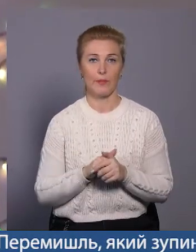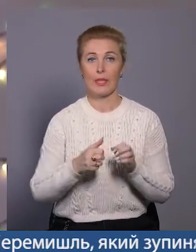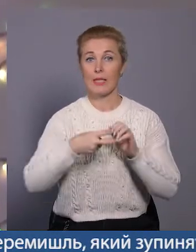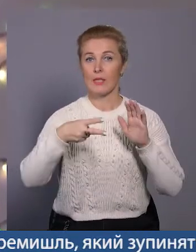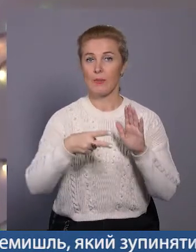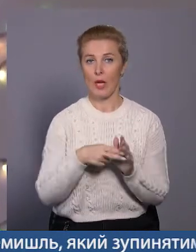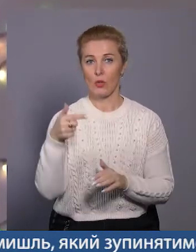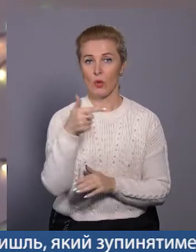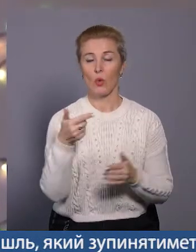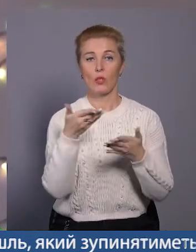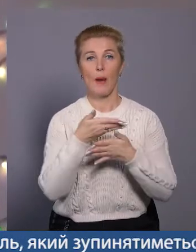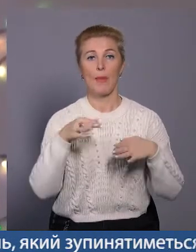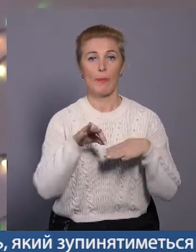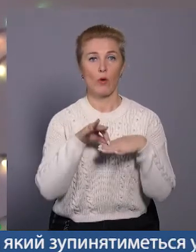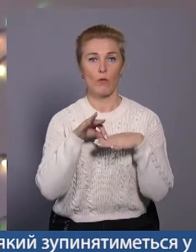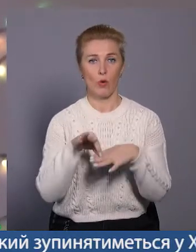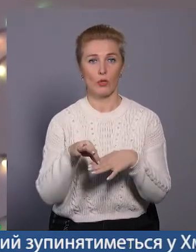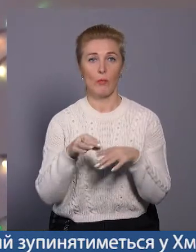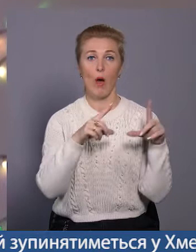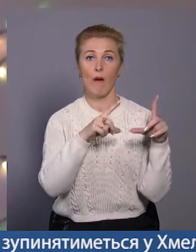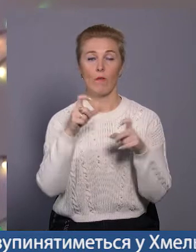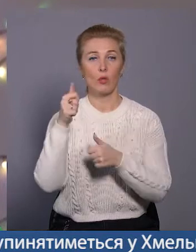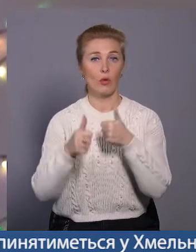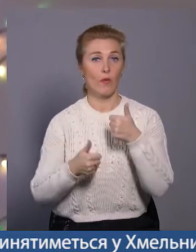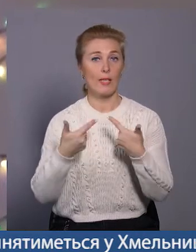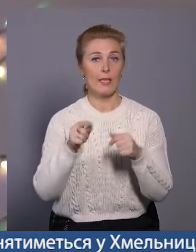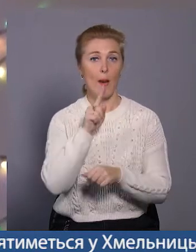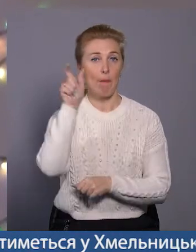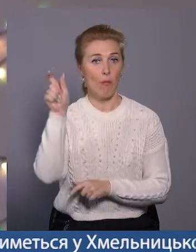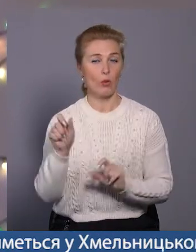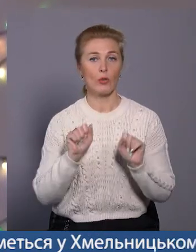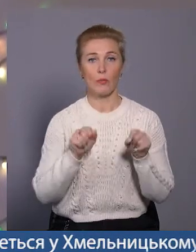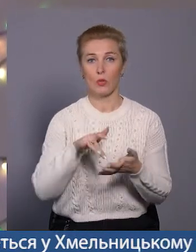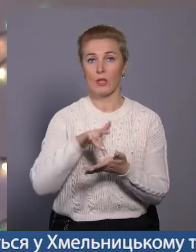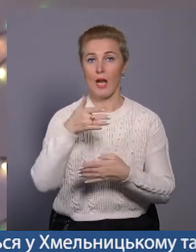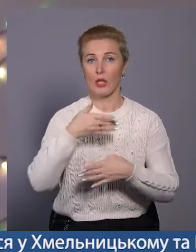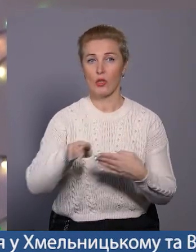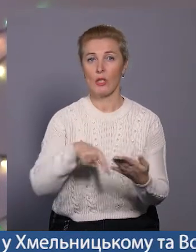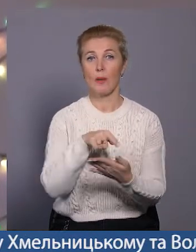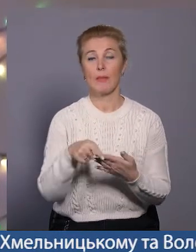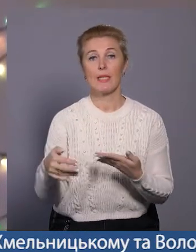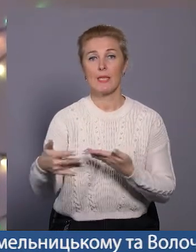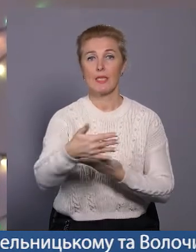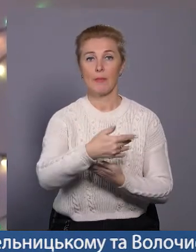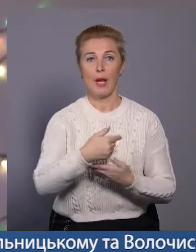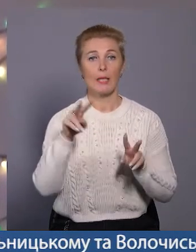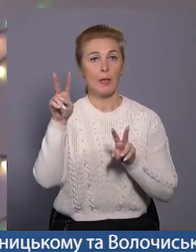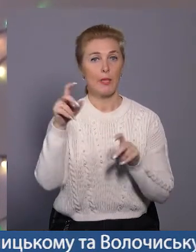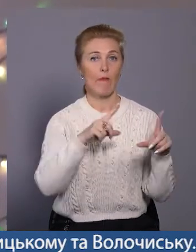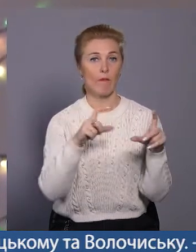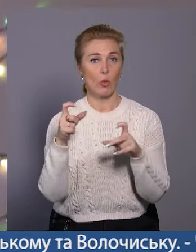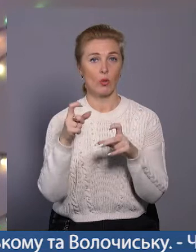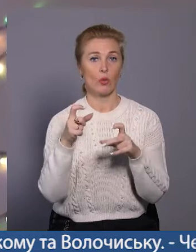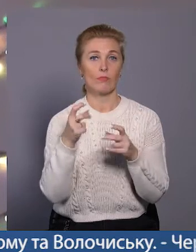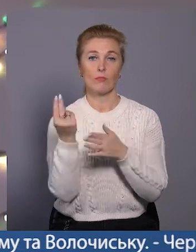17 грудня ми проводимо фотоквест, де молодь зможе у центральній частині міста збирати тематичні фотокартки